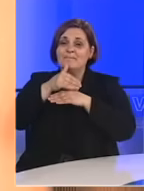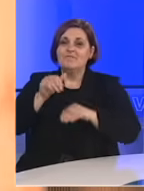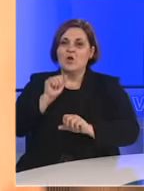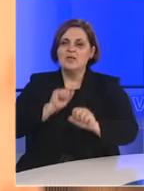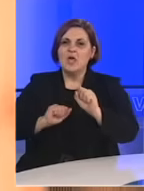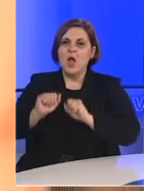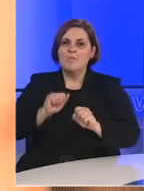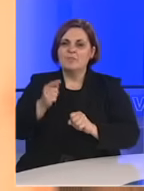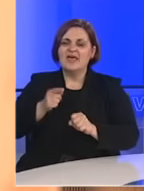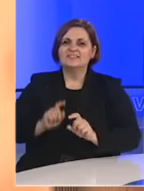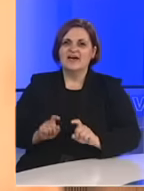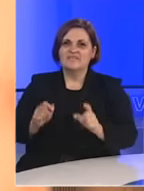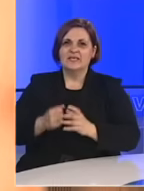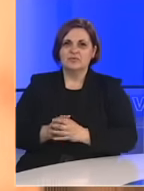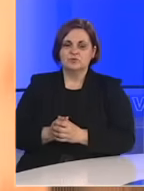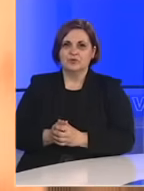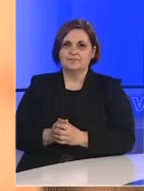liniji borbe sa virusom.